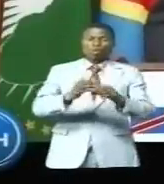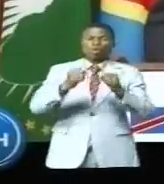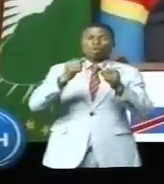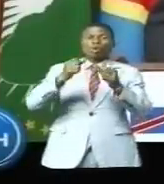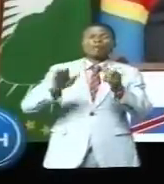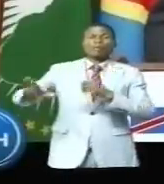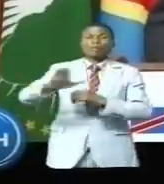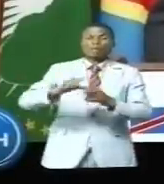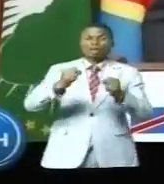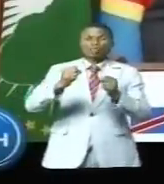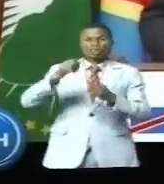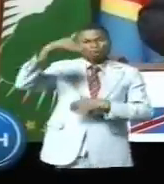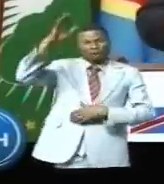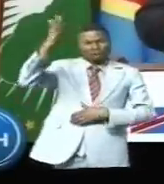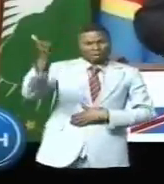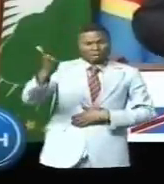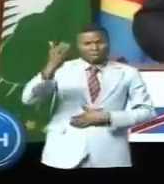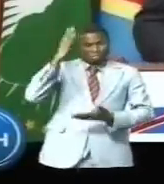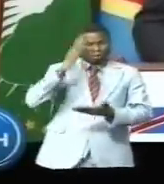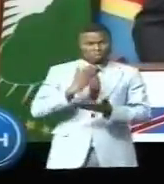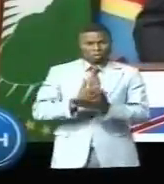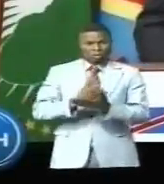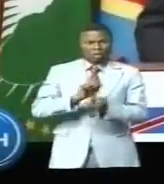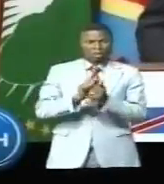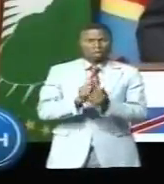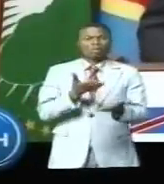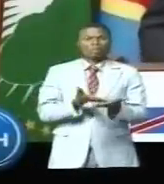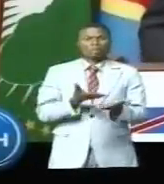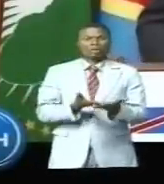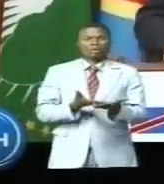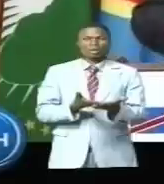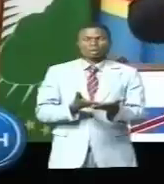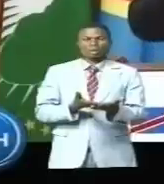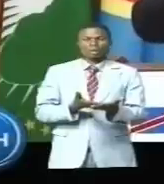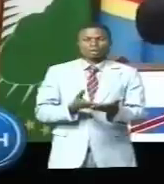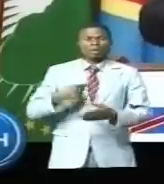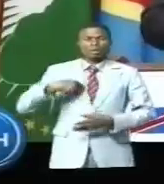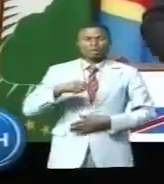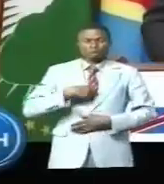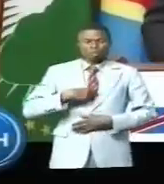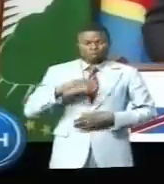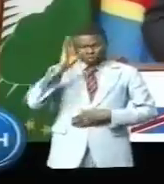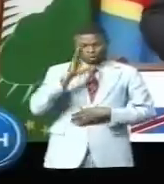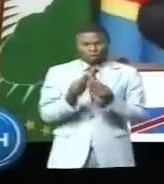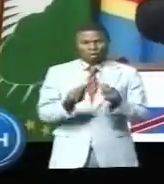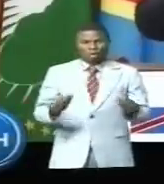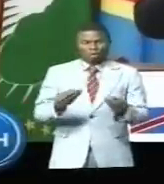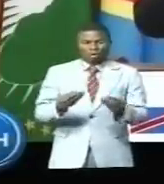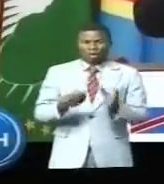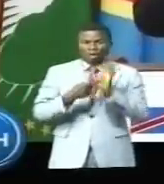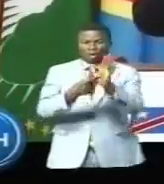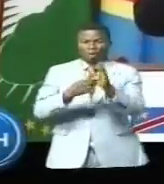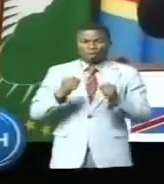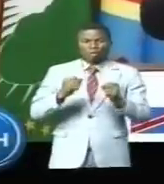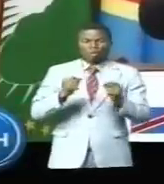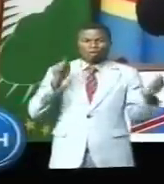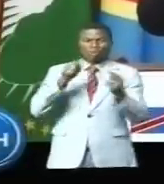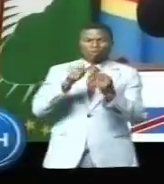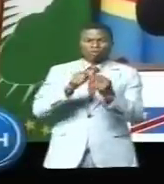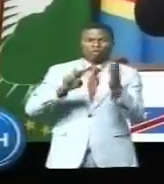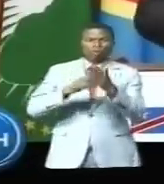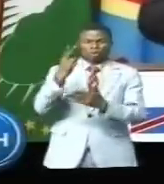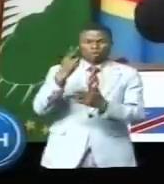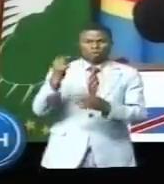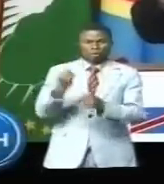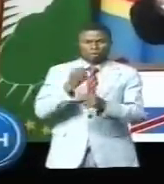extérieures. Pour mettre fin à cette situation, nous avons résolu d'orienter nos efforts vers le double